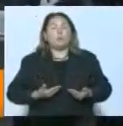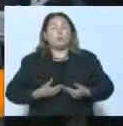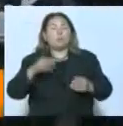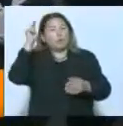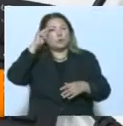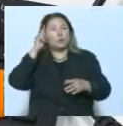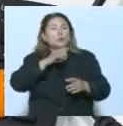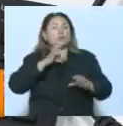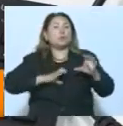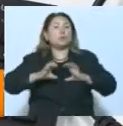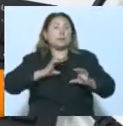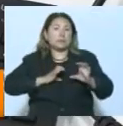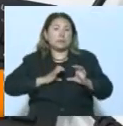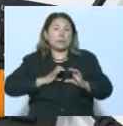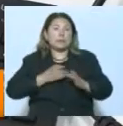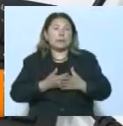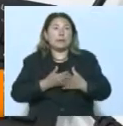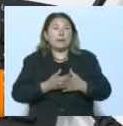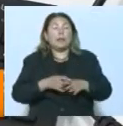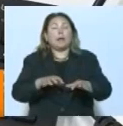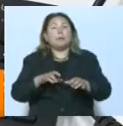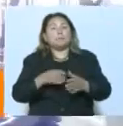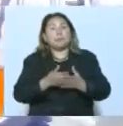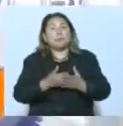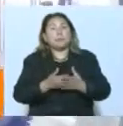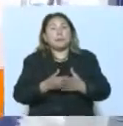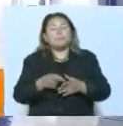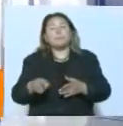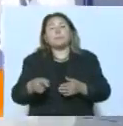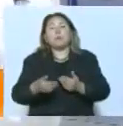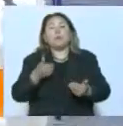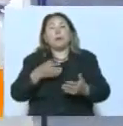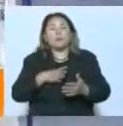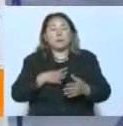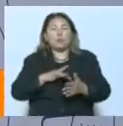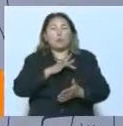мен студенттерге арналған хакатон, IT буткамп ұйымдастырылмақ. Айта кетейік, алдағы уақытта